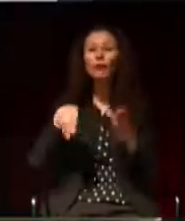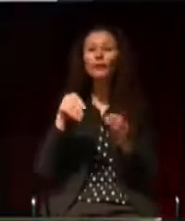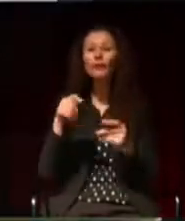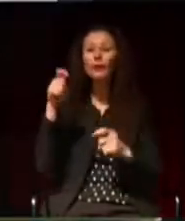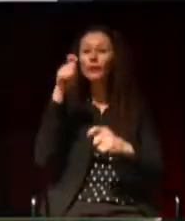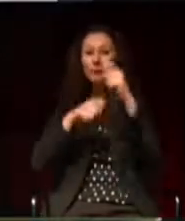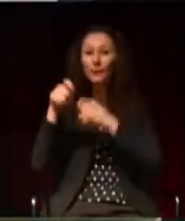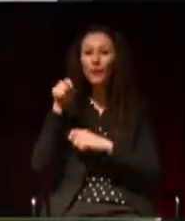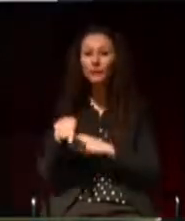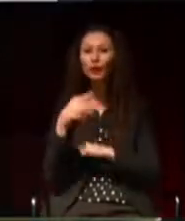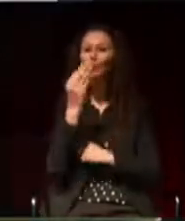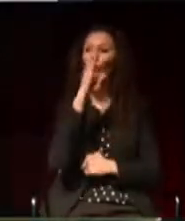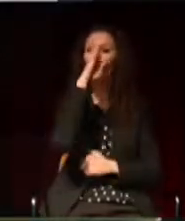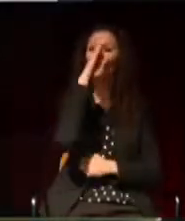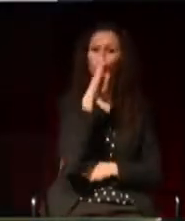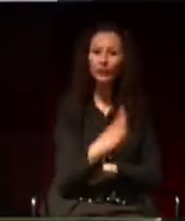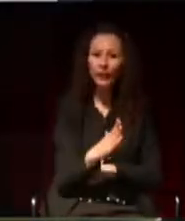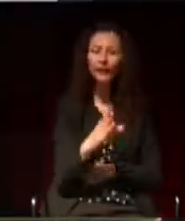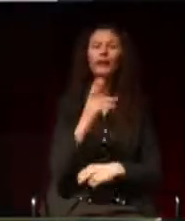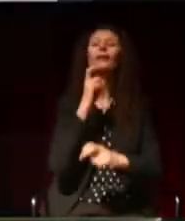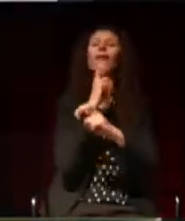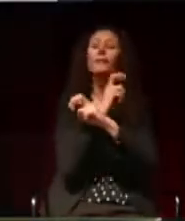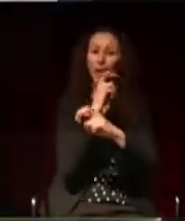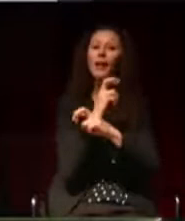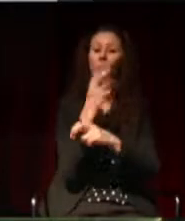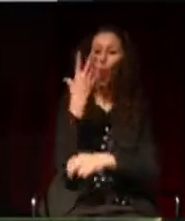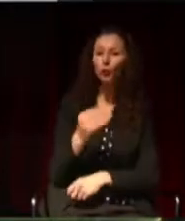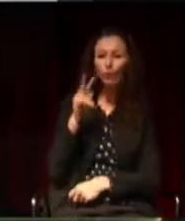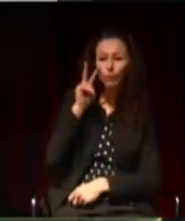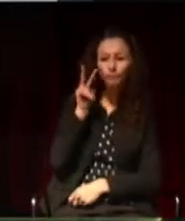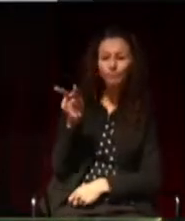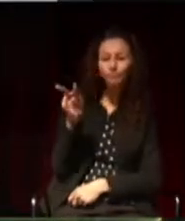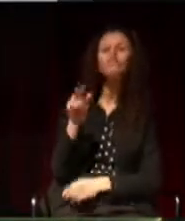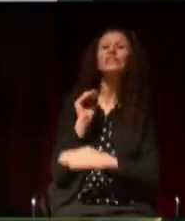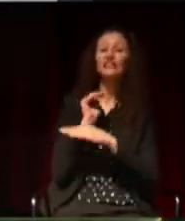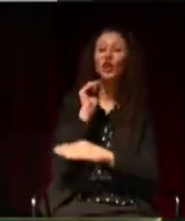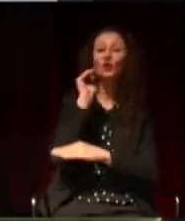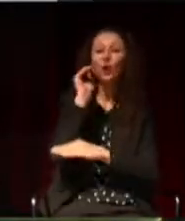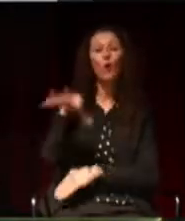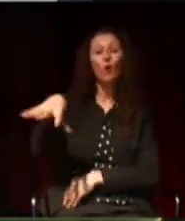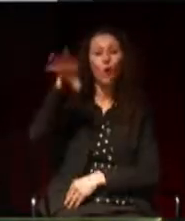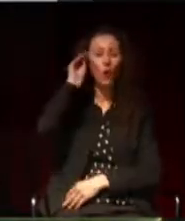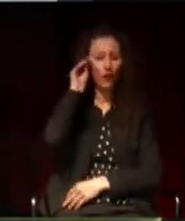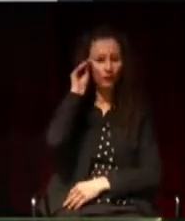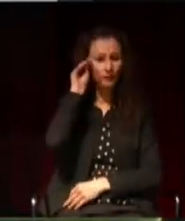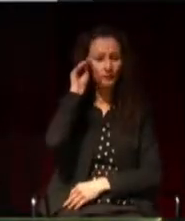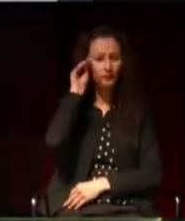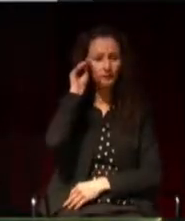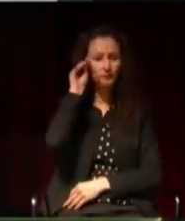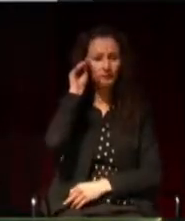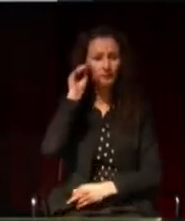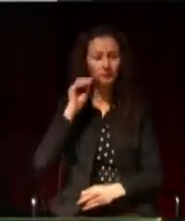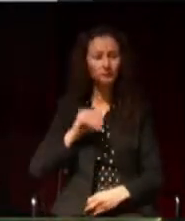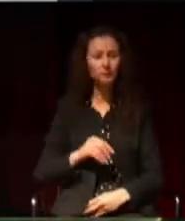da çok ciddi tehlike altında olduğunu yaşayarak öğrendik.